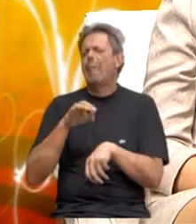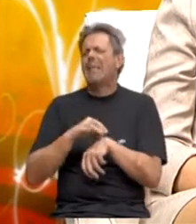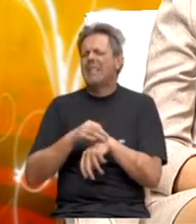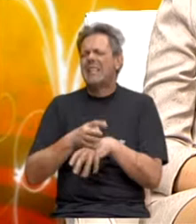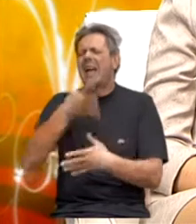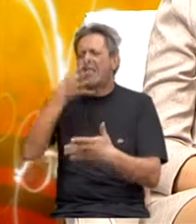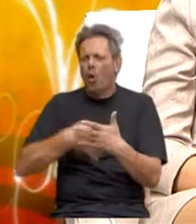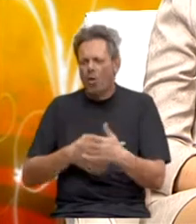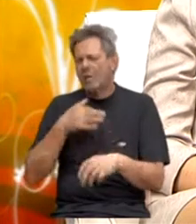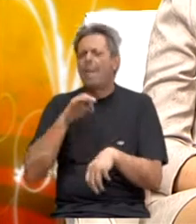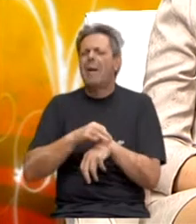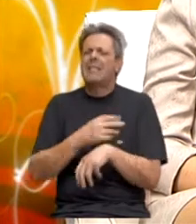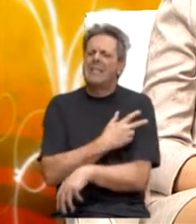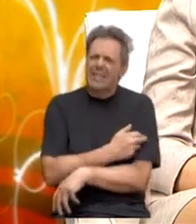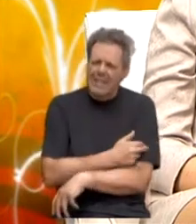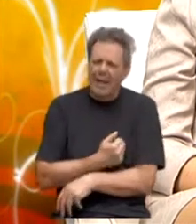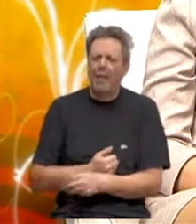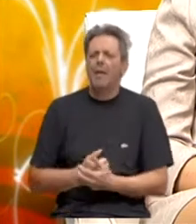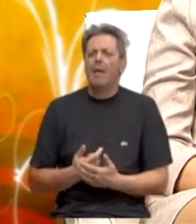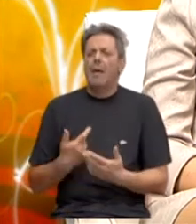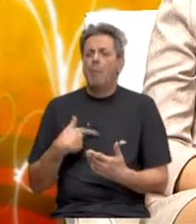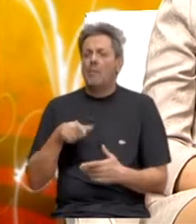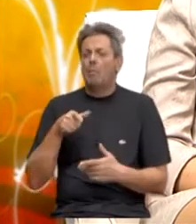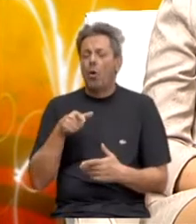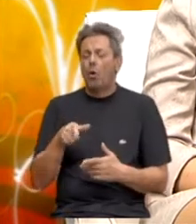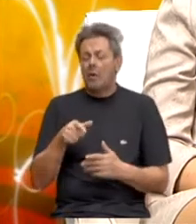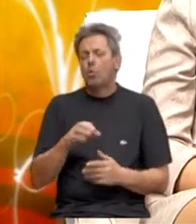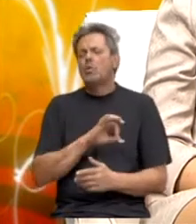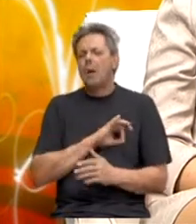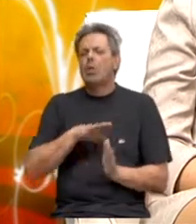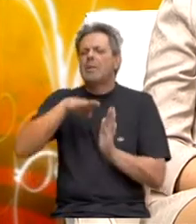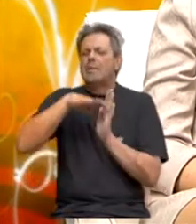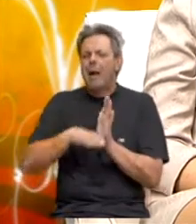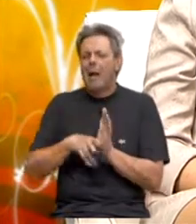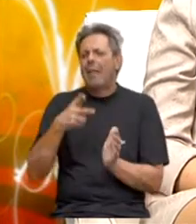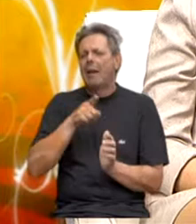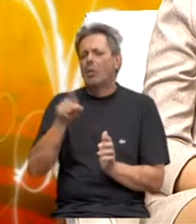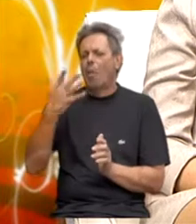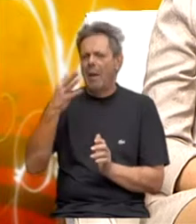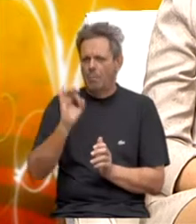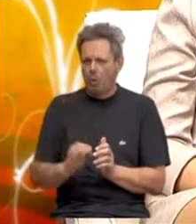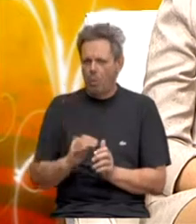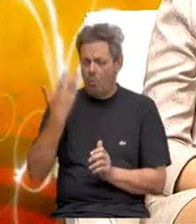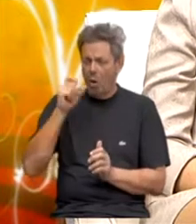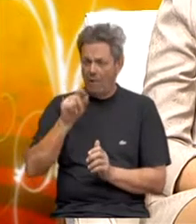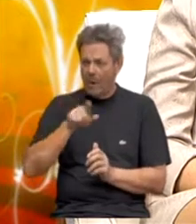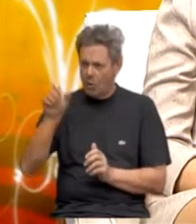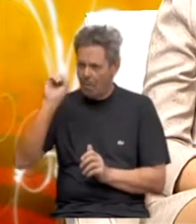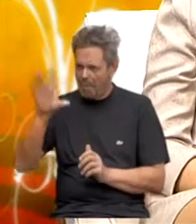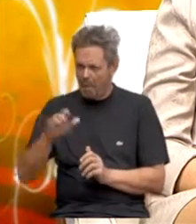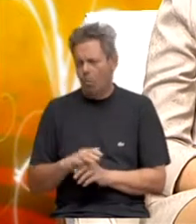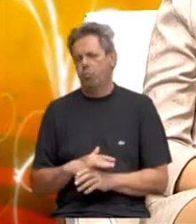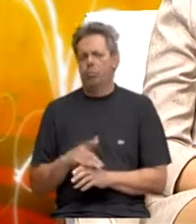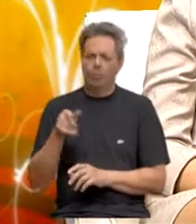i medicinskih sestara koji su s nama u timu, mi smo taj mortalitet sad smanjili negdje na 3-5%. Bio je negdje 12-15%.